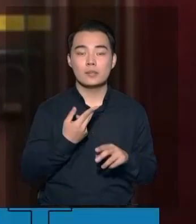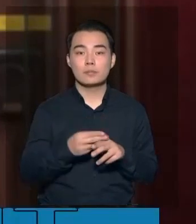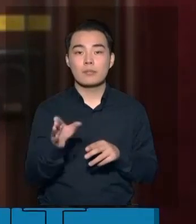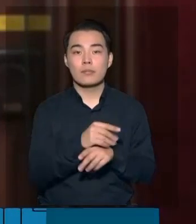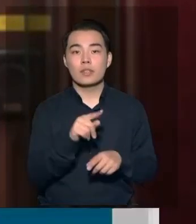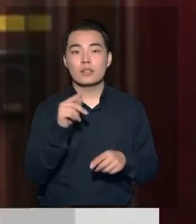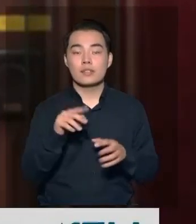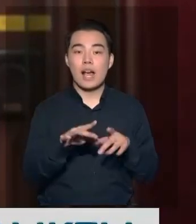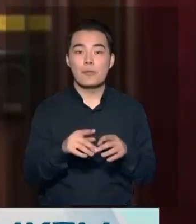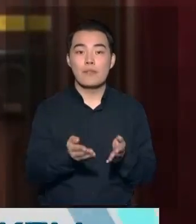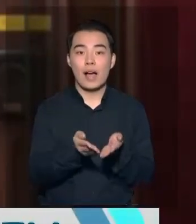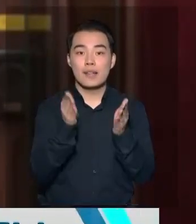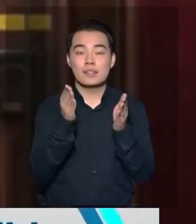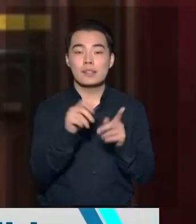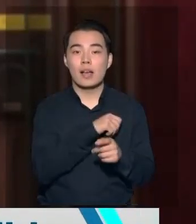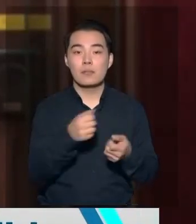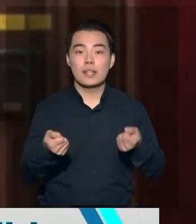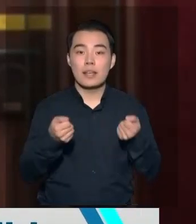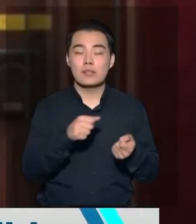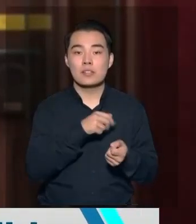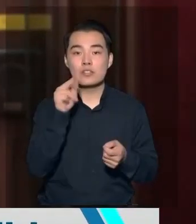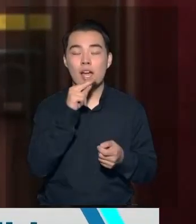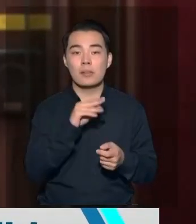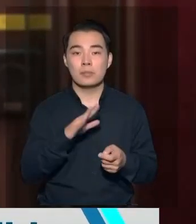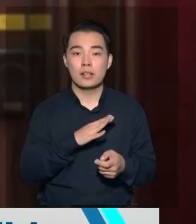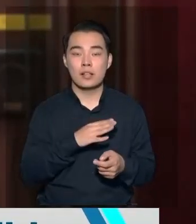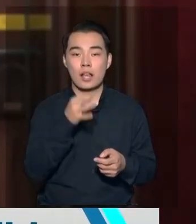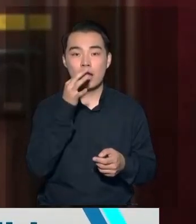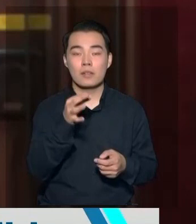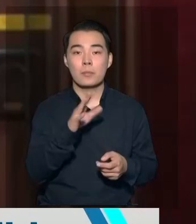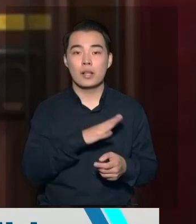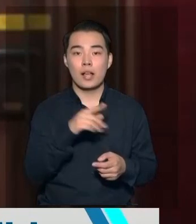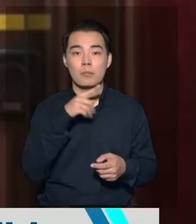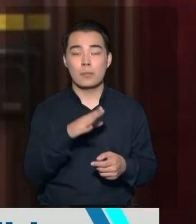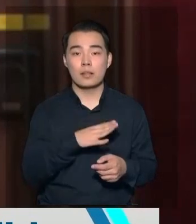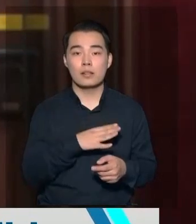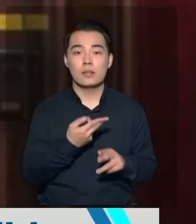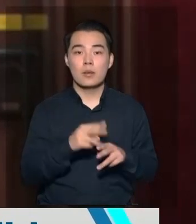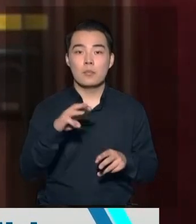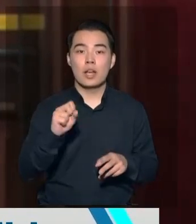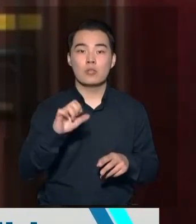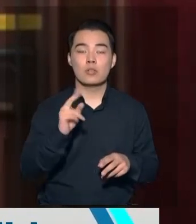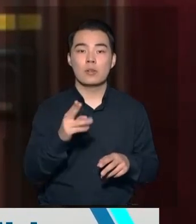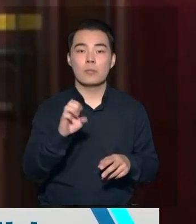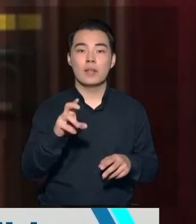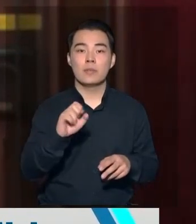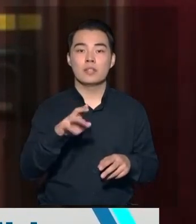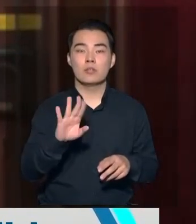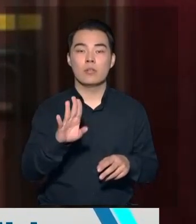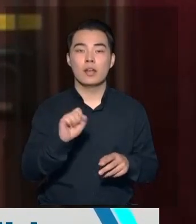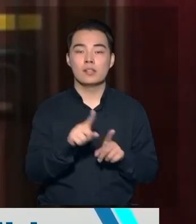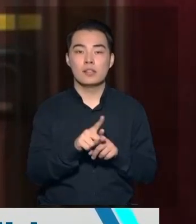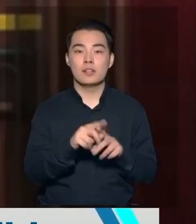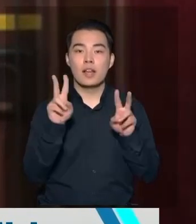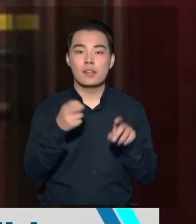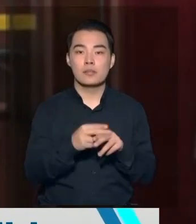кездерде осы самауырдан жәнегі Мәншүк Мәметова шай ішкен дейді. Мінекей сол кезде жәнегі Мәншүк Мәметованың шай ішкен самауыр аталып кеткен себебі